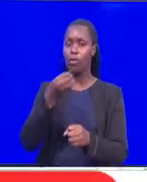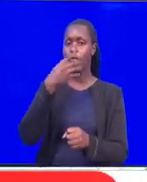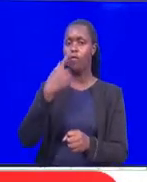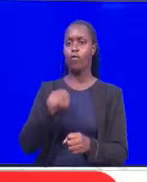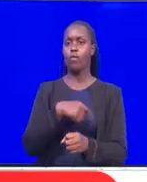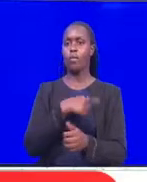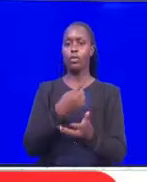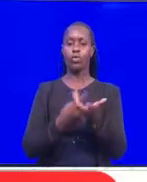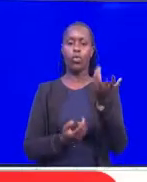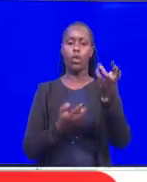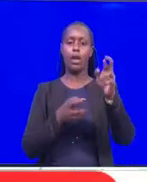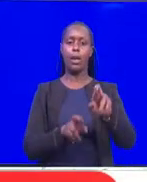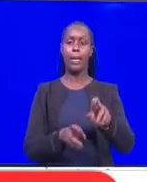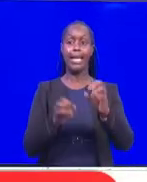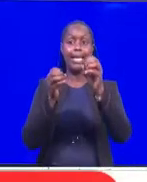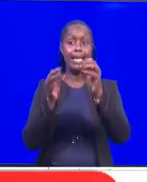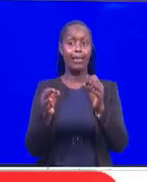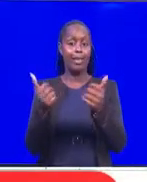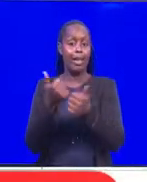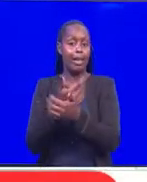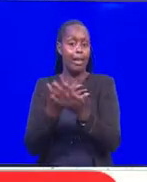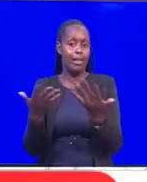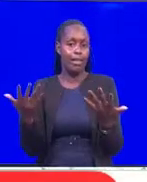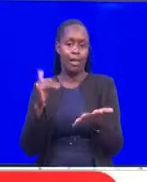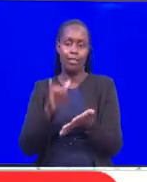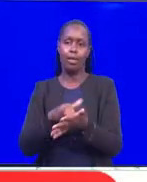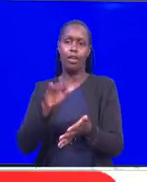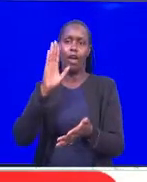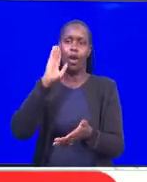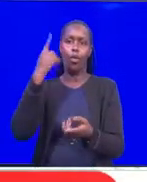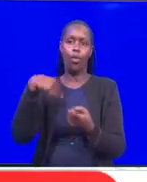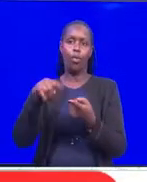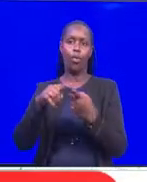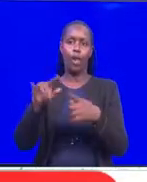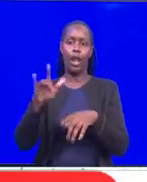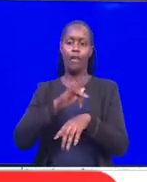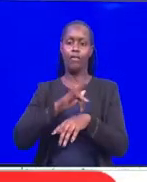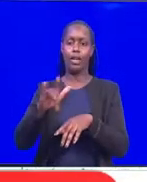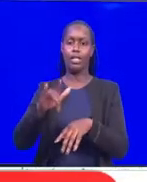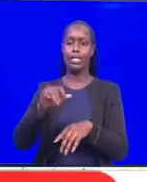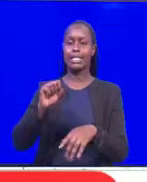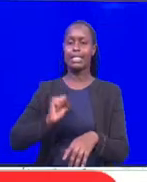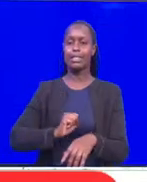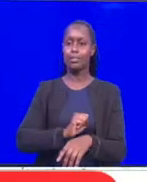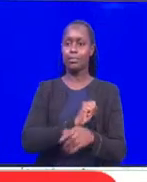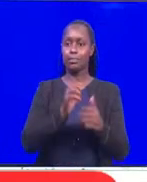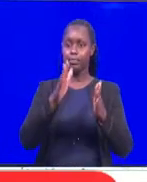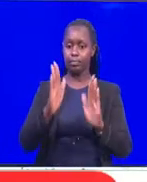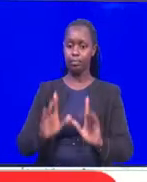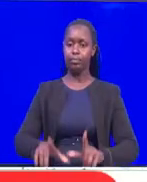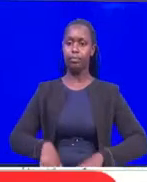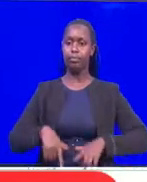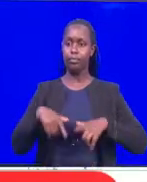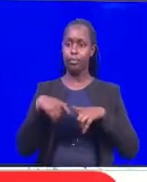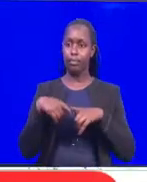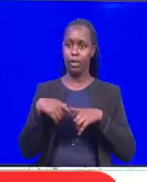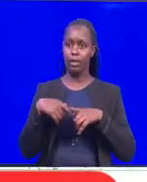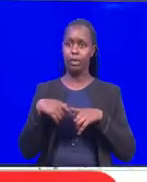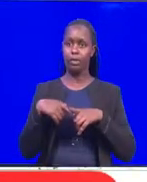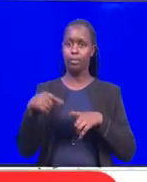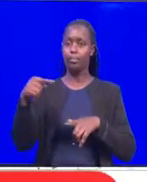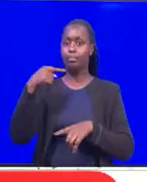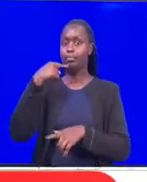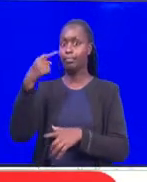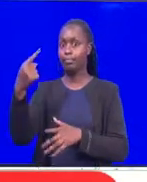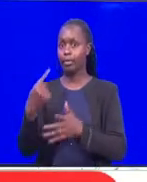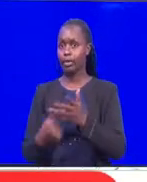yoyote ambayo inataka kudhuru maisha ya seneta wa Busia. Nimesema